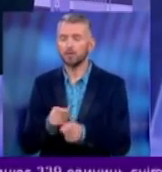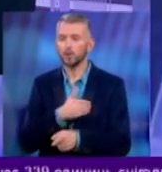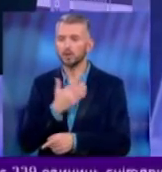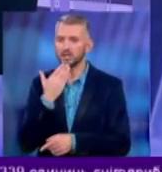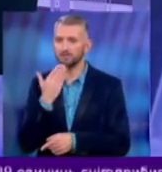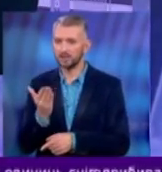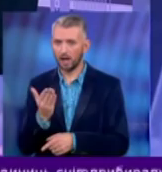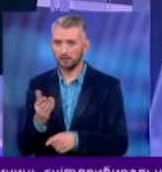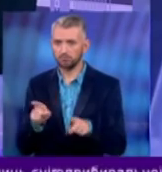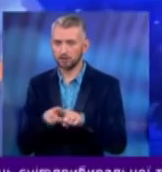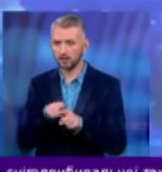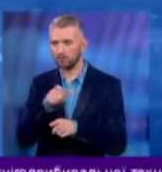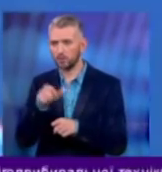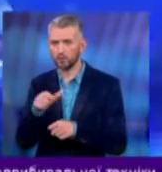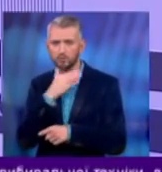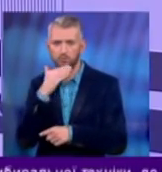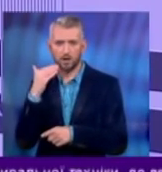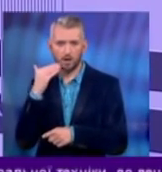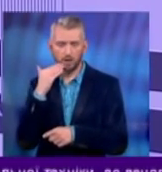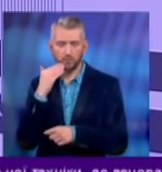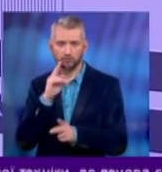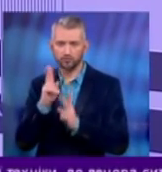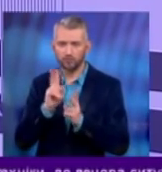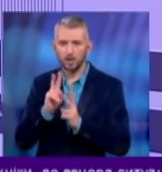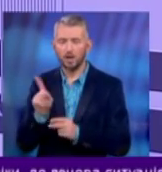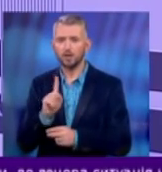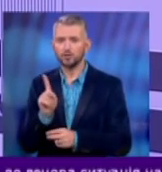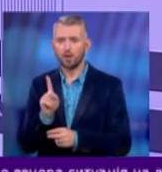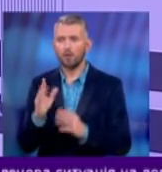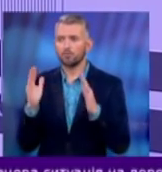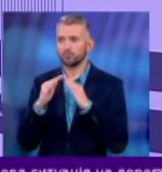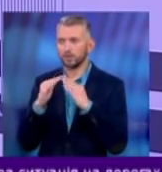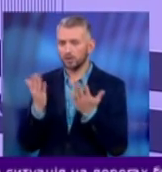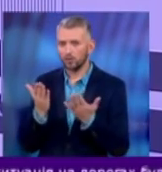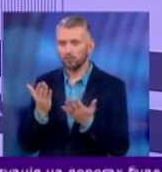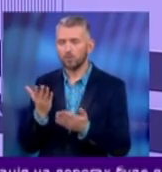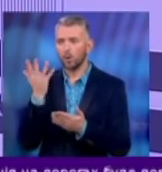запитати, так само люди дуже багато жаліються про те, що от будинок,